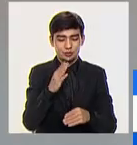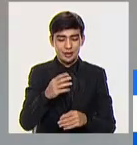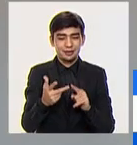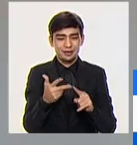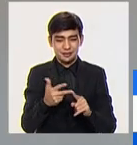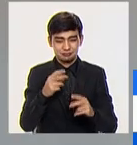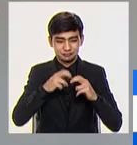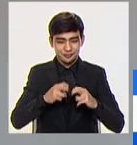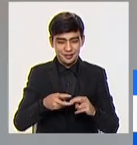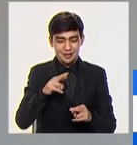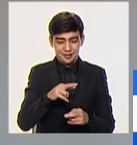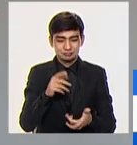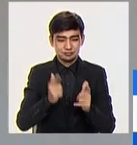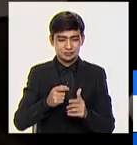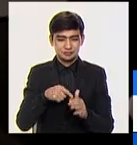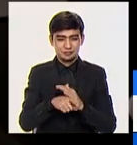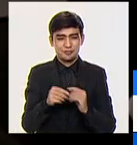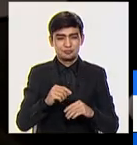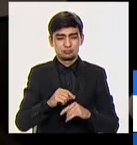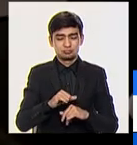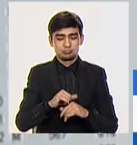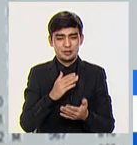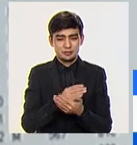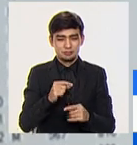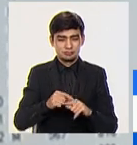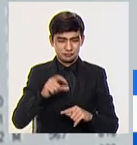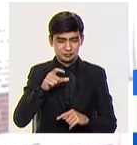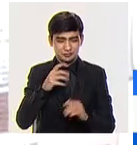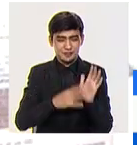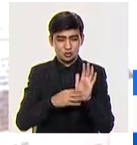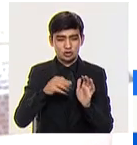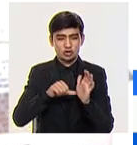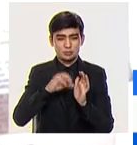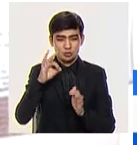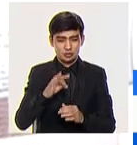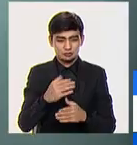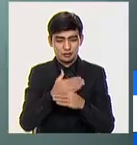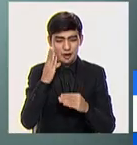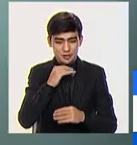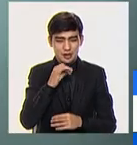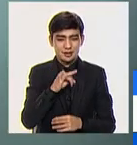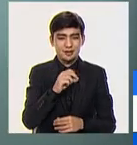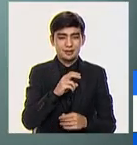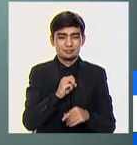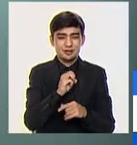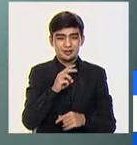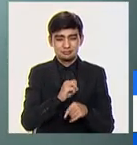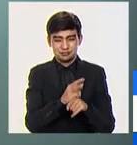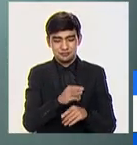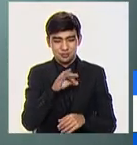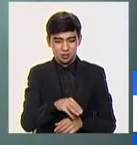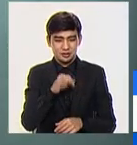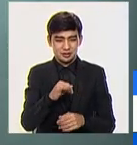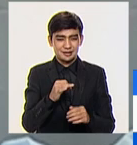испытаний эффективность оценивается как высокая, до 96%. Также в Минздраве изучают штаммы коронавируса. В Казахстане выявили